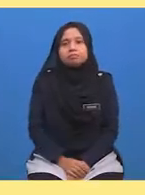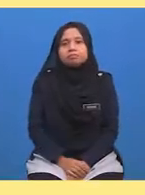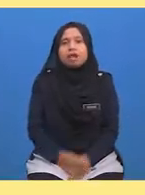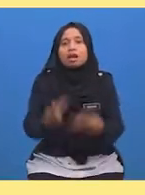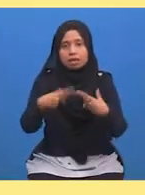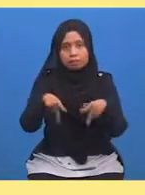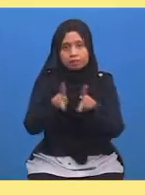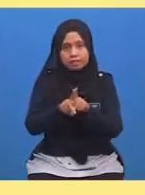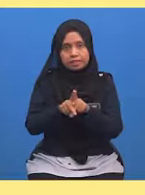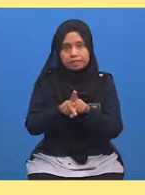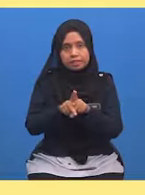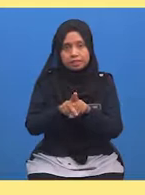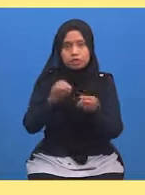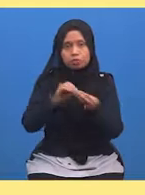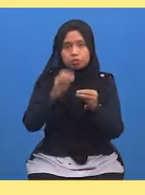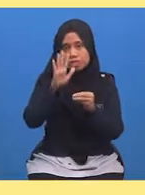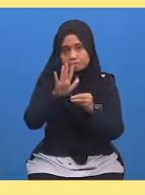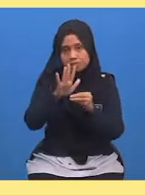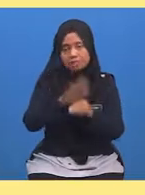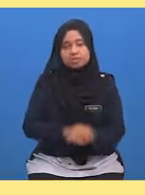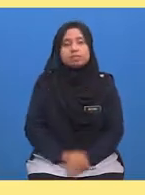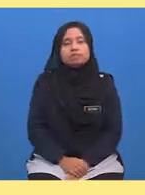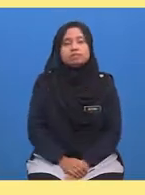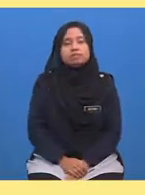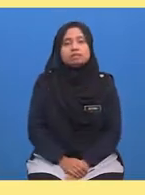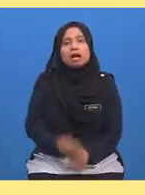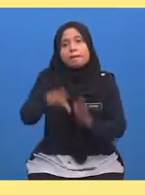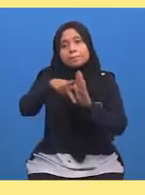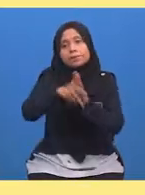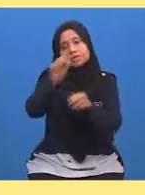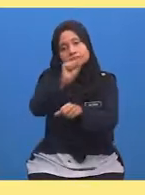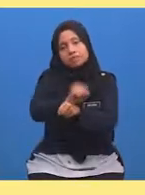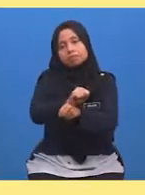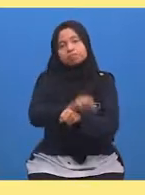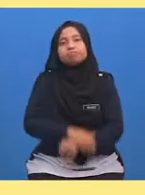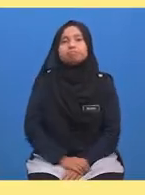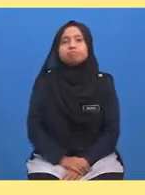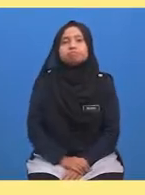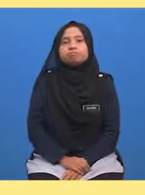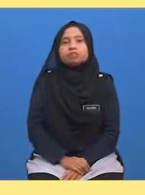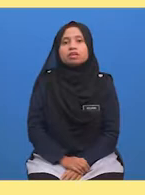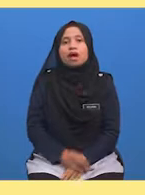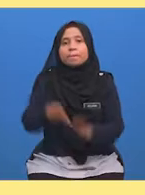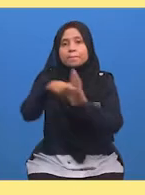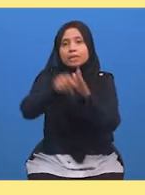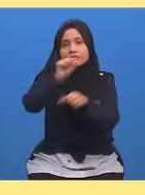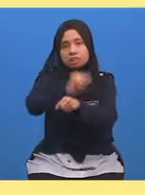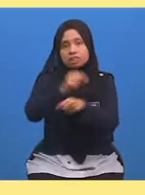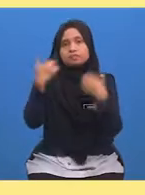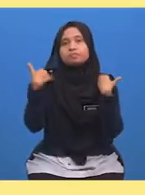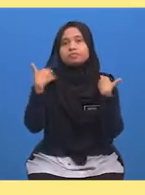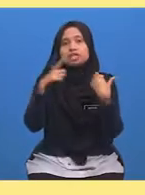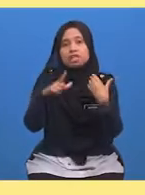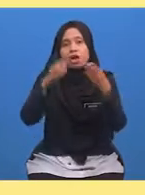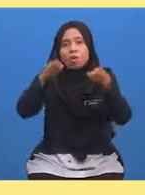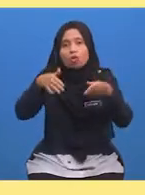Kepentingan rancangan perniagaan kepada pihak berkepentingan iaitu pekerja. Pekerja adalah